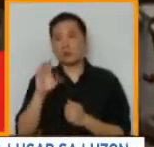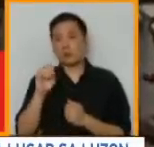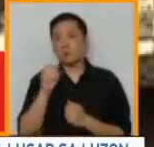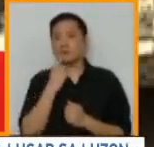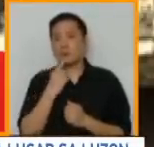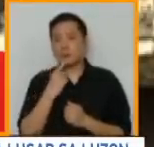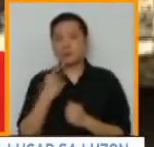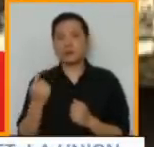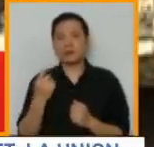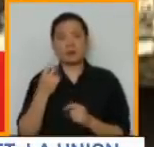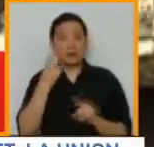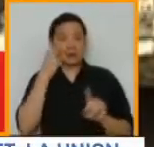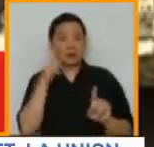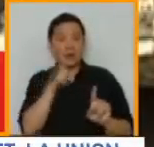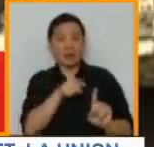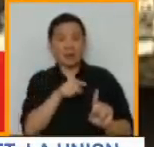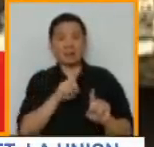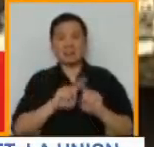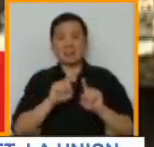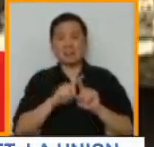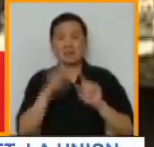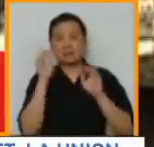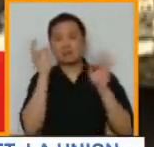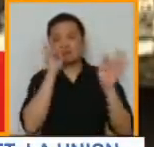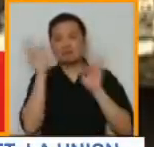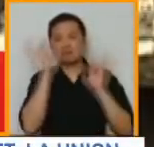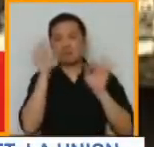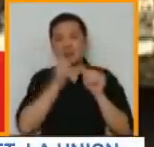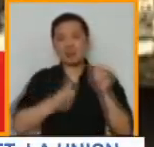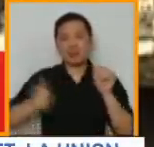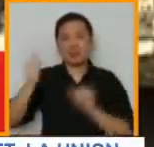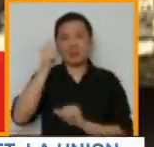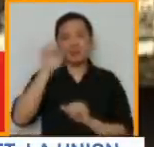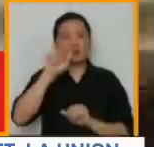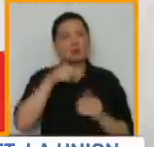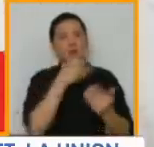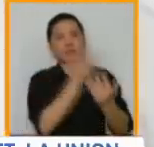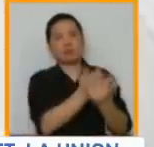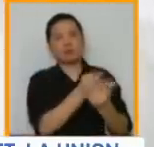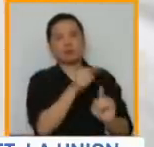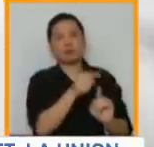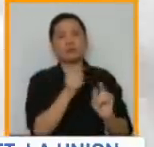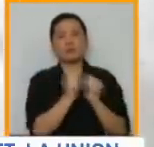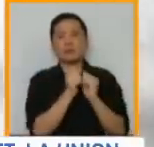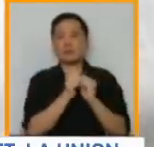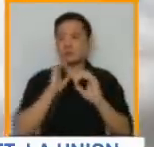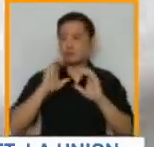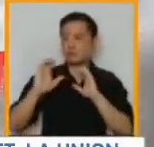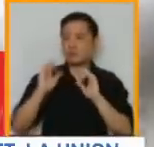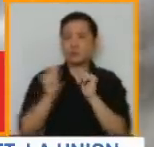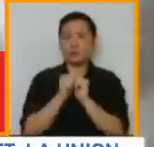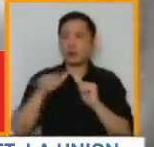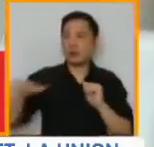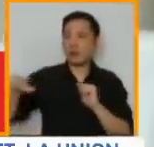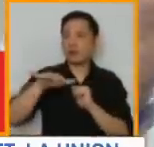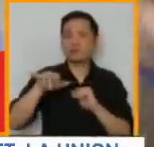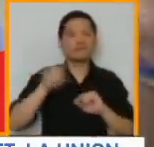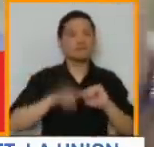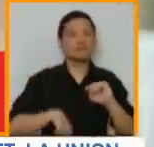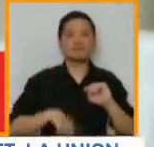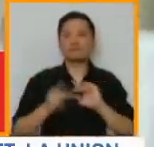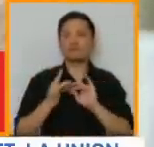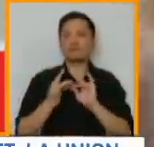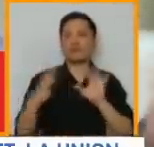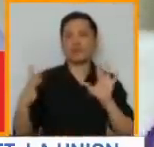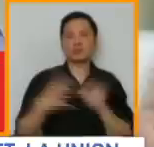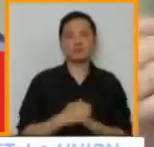penitentiary kung saan tatanggalan sila ng anumang uri ng komunikasyon sa labas ng kulungan. Sinabi naman ni Manila Mayor Isko Moreno na unfair